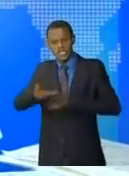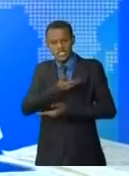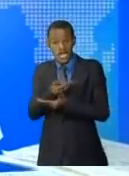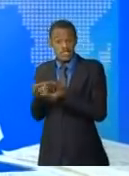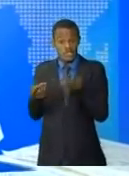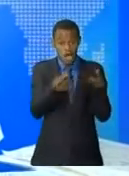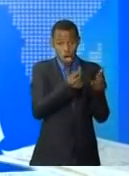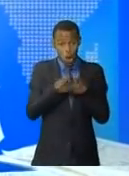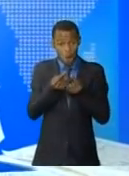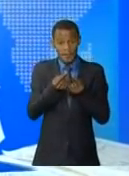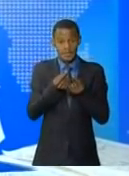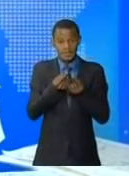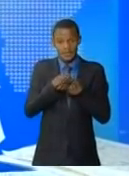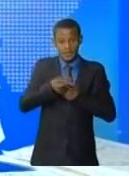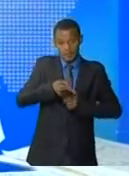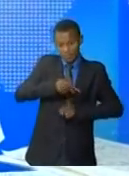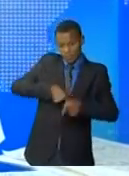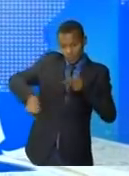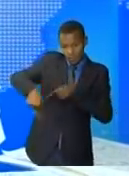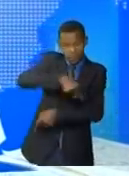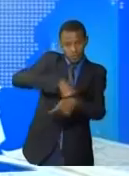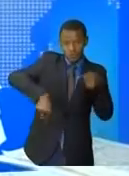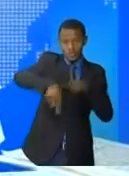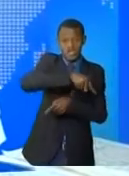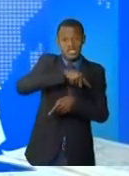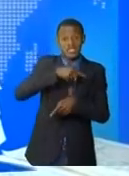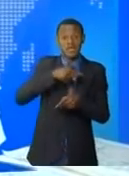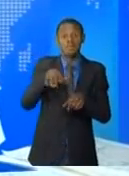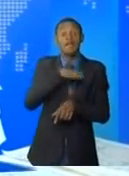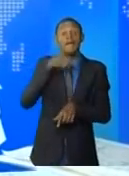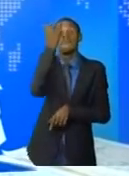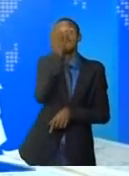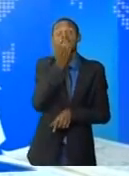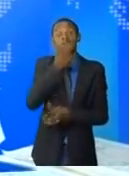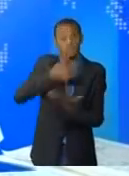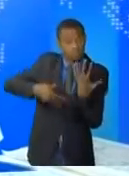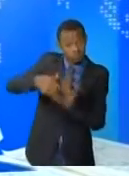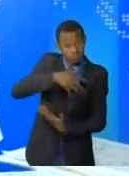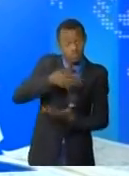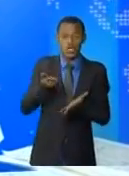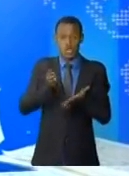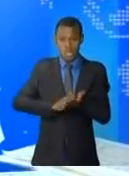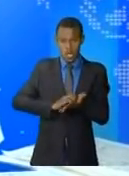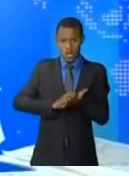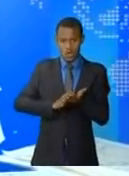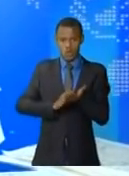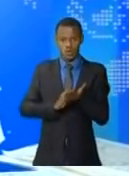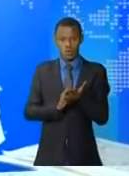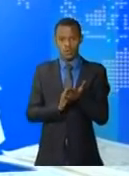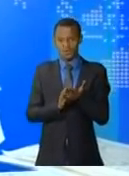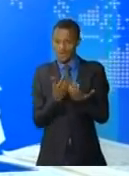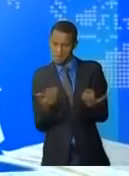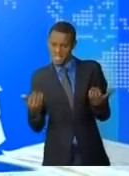par le retour affectif des objets d'art arrachés à notre mère continent. Ces points